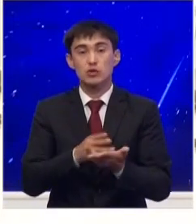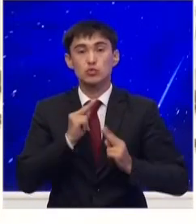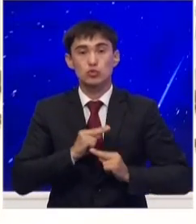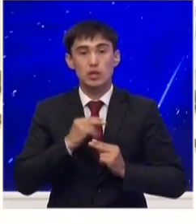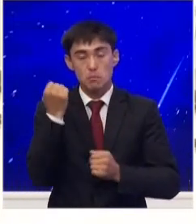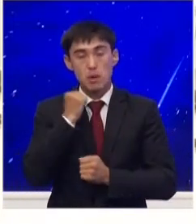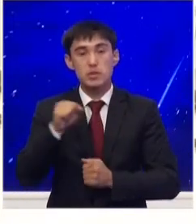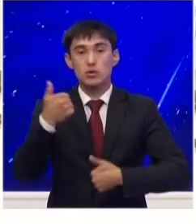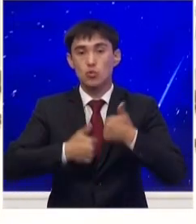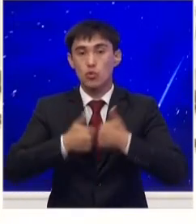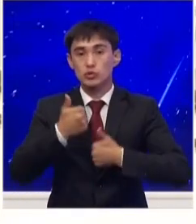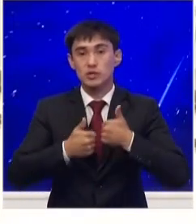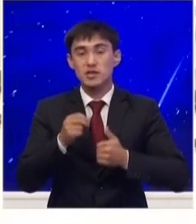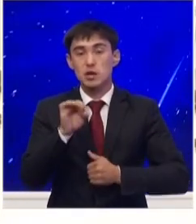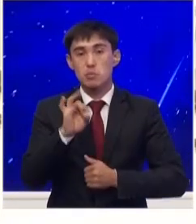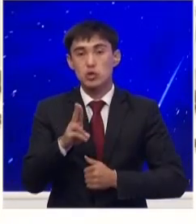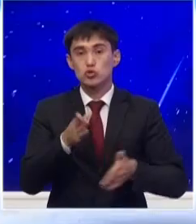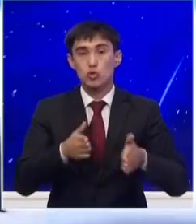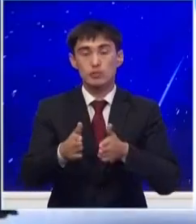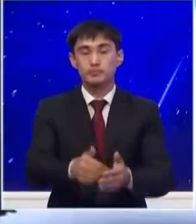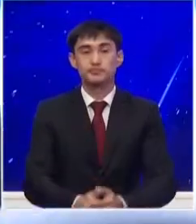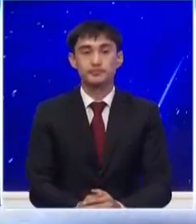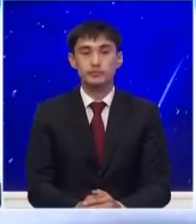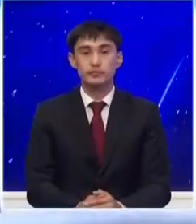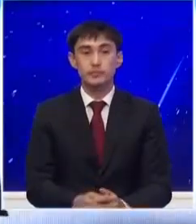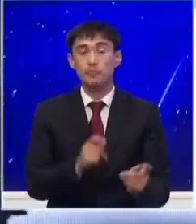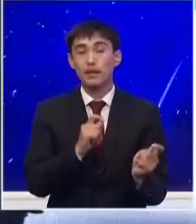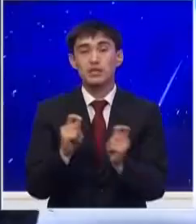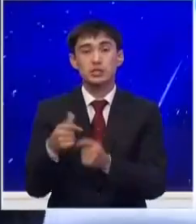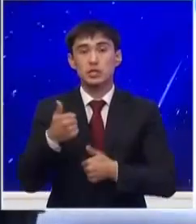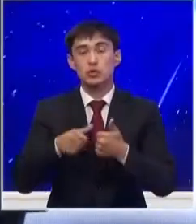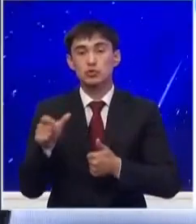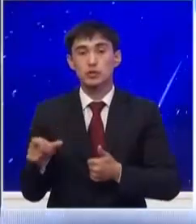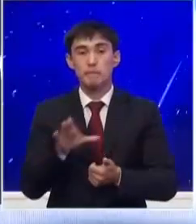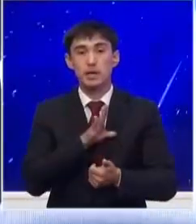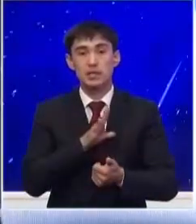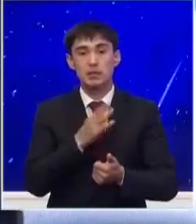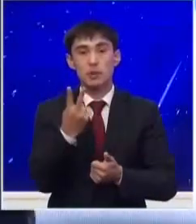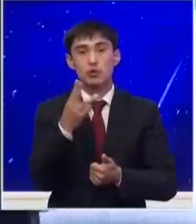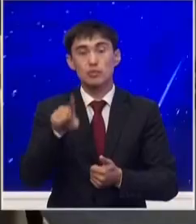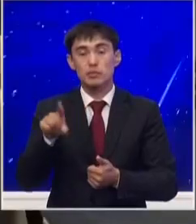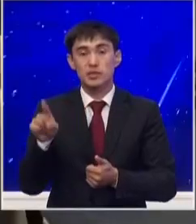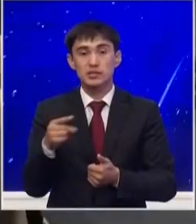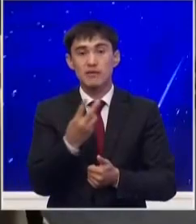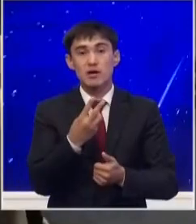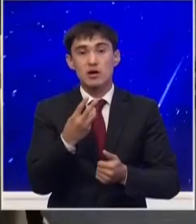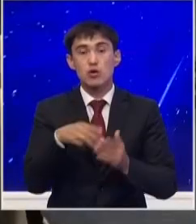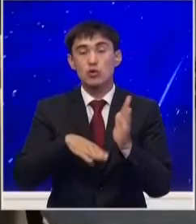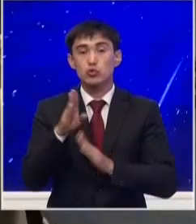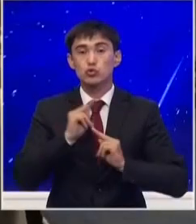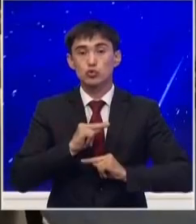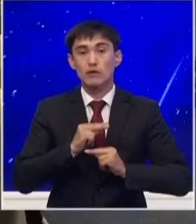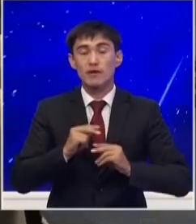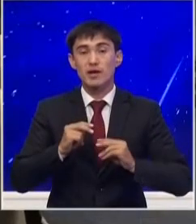и победителей конкурса «Имбекжолы». Награждение конкурсантов проходило по трем номинациям. В номинации «Лучшая